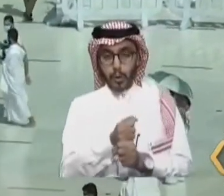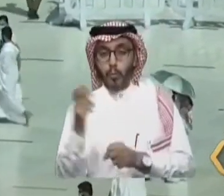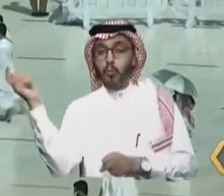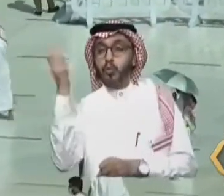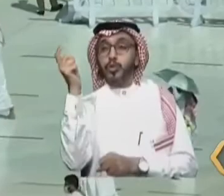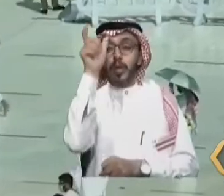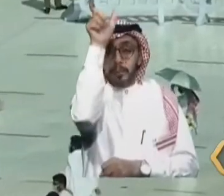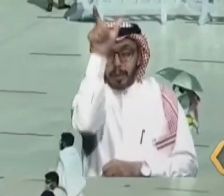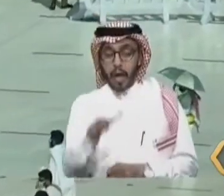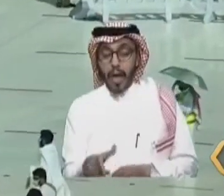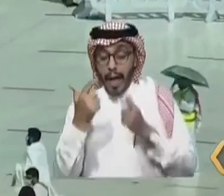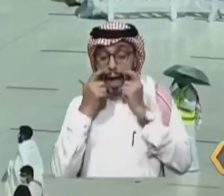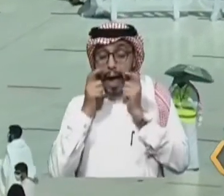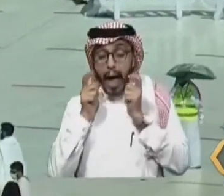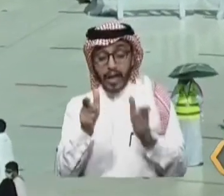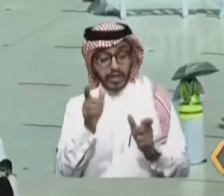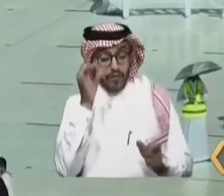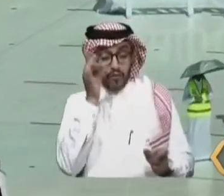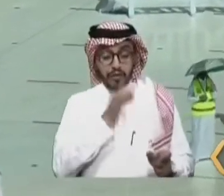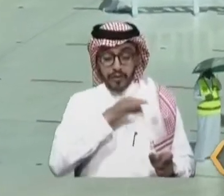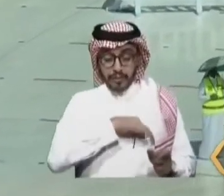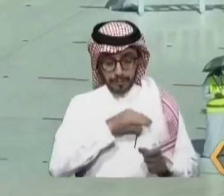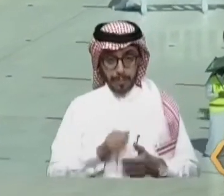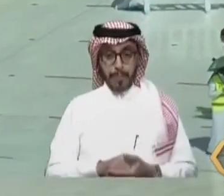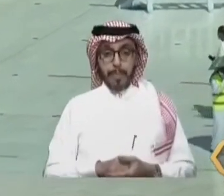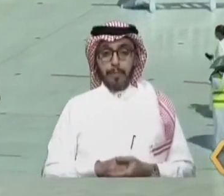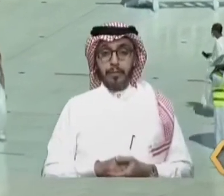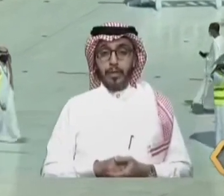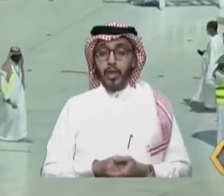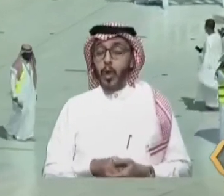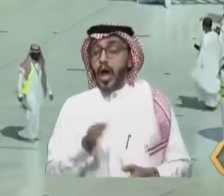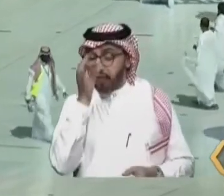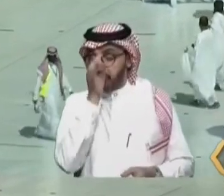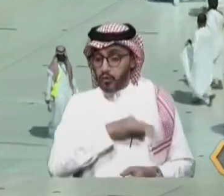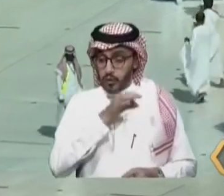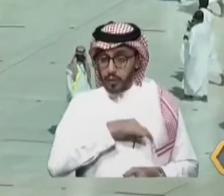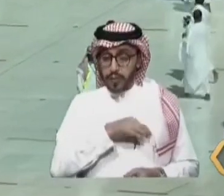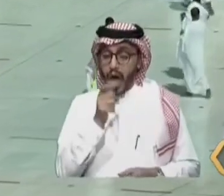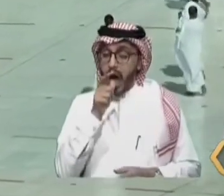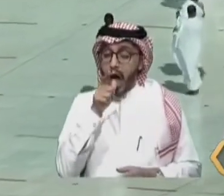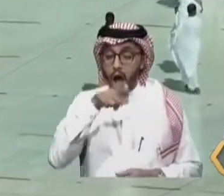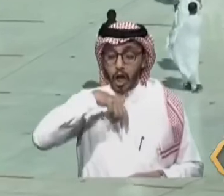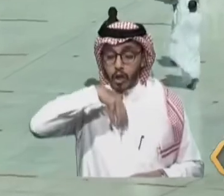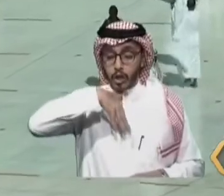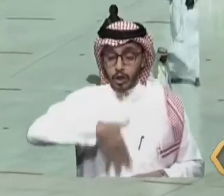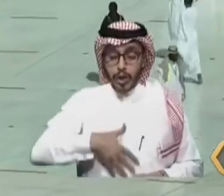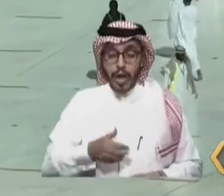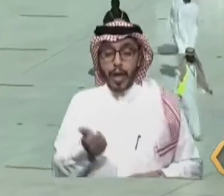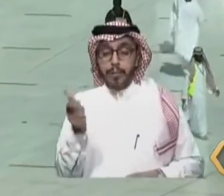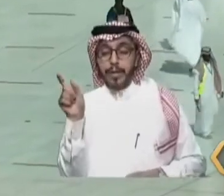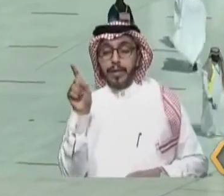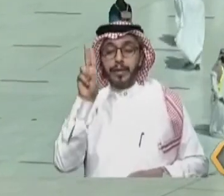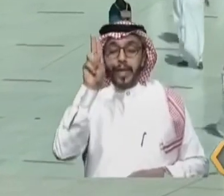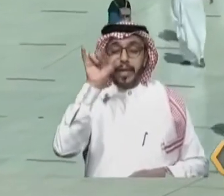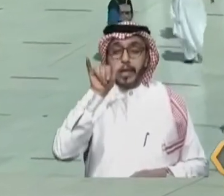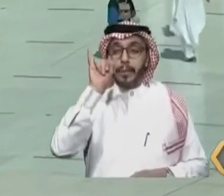المسلم أن يحرص على ما ينفعه، والذي ينفعه كما قال شيخ الإسلام ابن تيمية رحمه